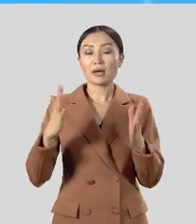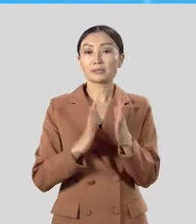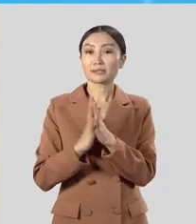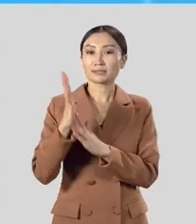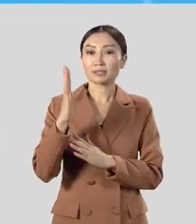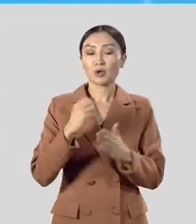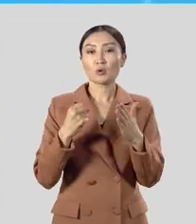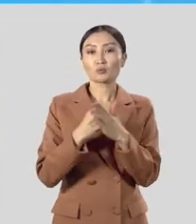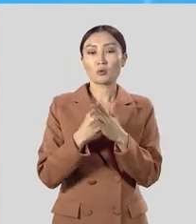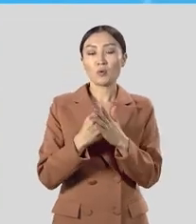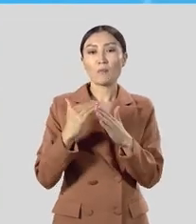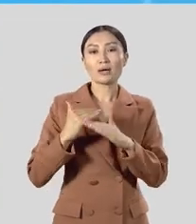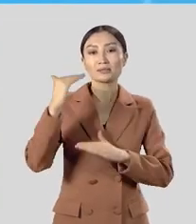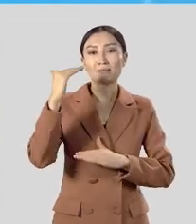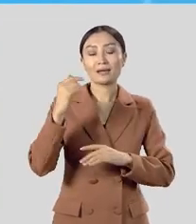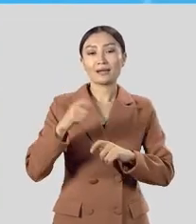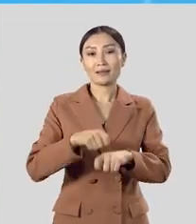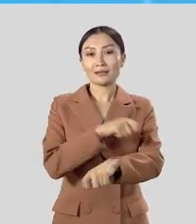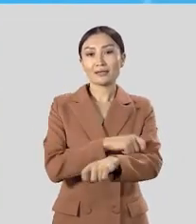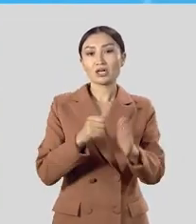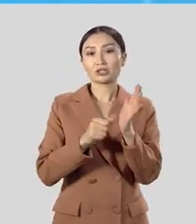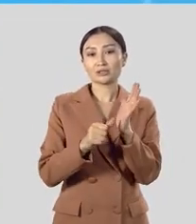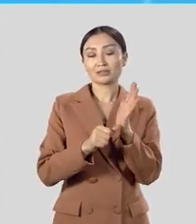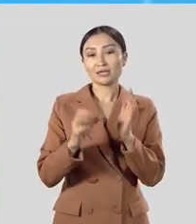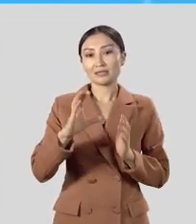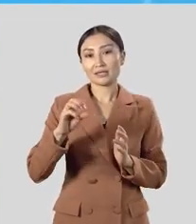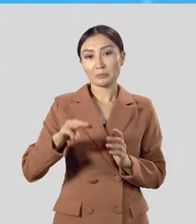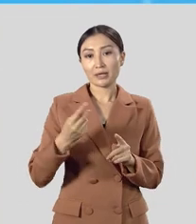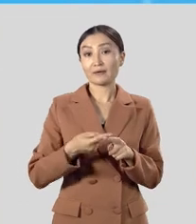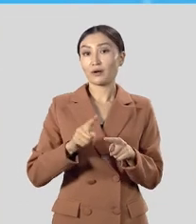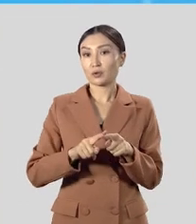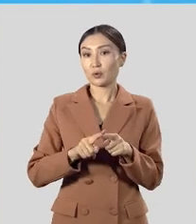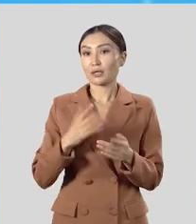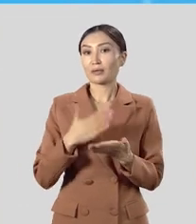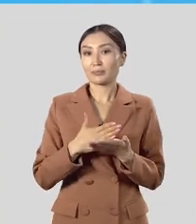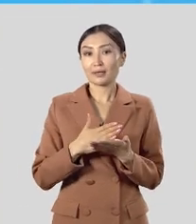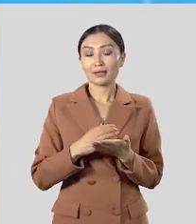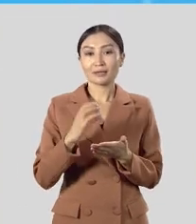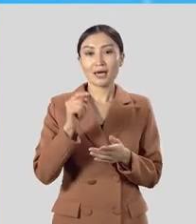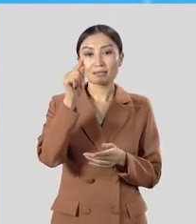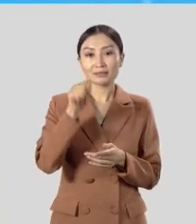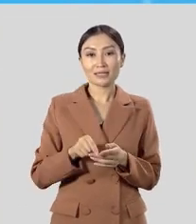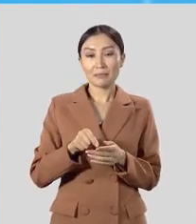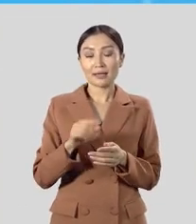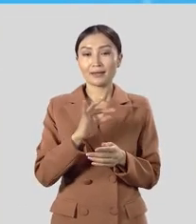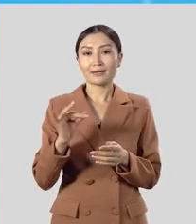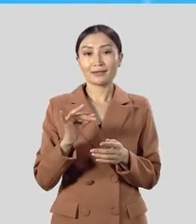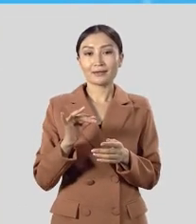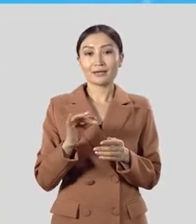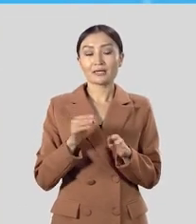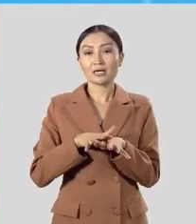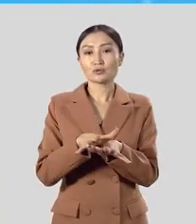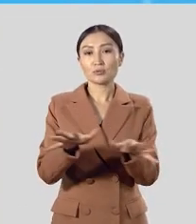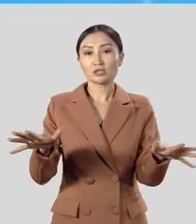растения, достигающие максимальной длины в 60 см, которые имеют стебли и листья,